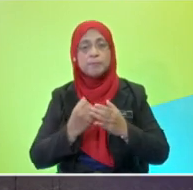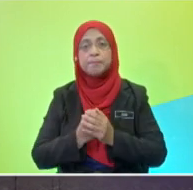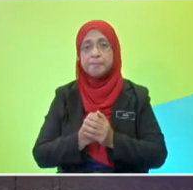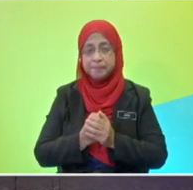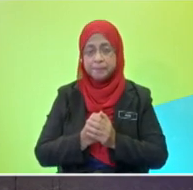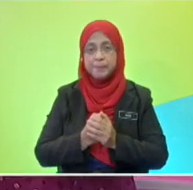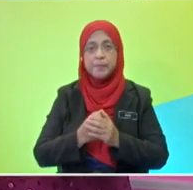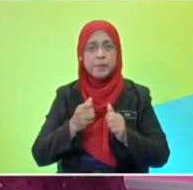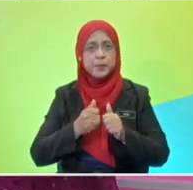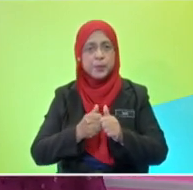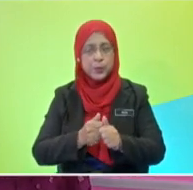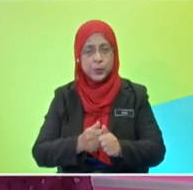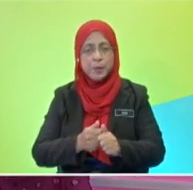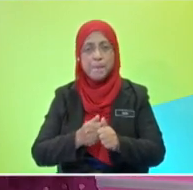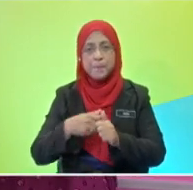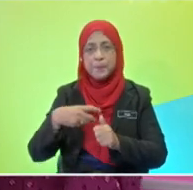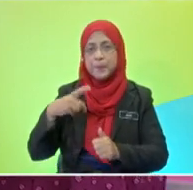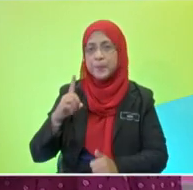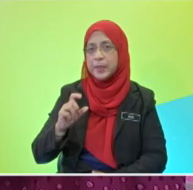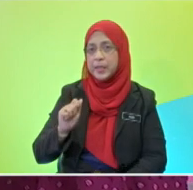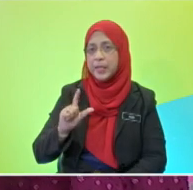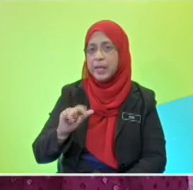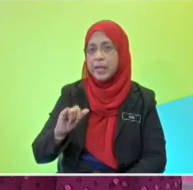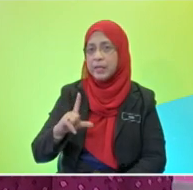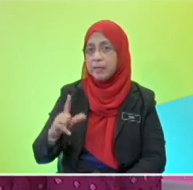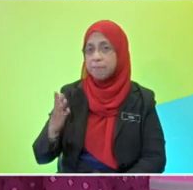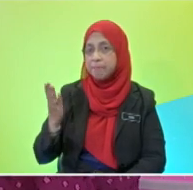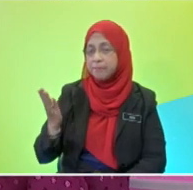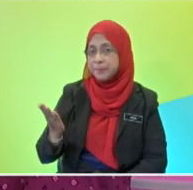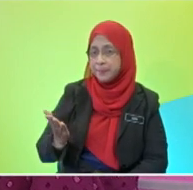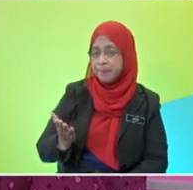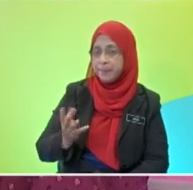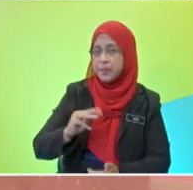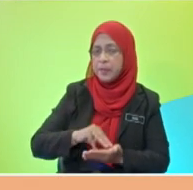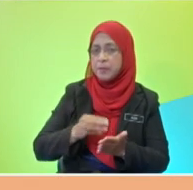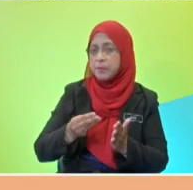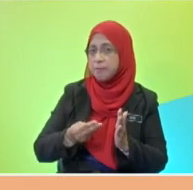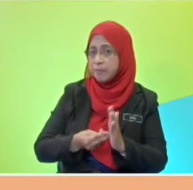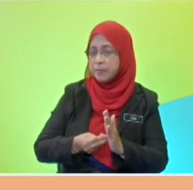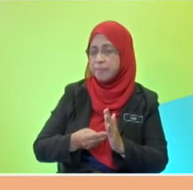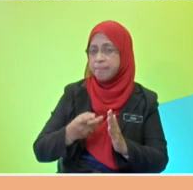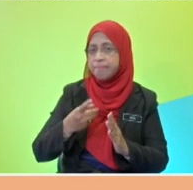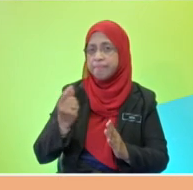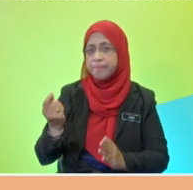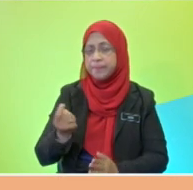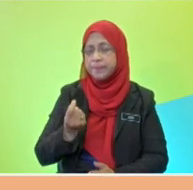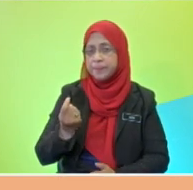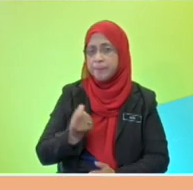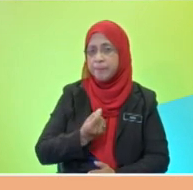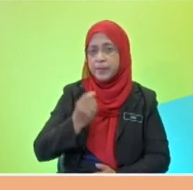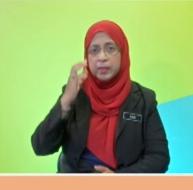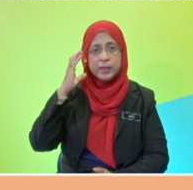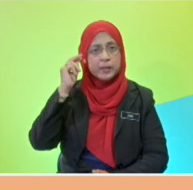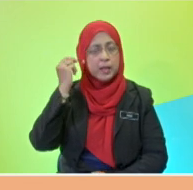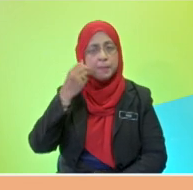ini adalah berdasarkan kepada dalil berikut yang bermaksud daripada Abu Hurairah radhiallah bahwa Rasulullah